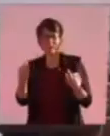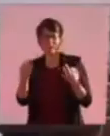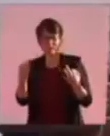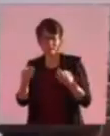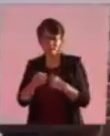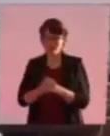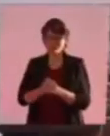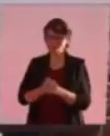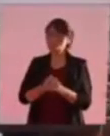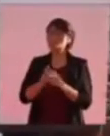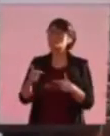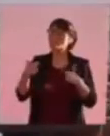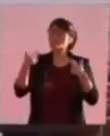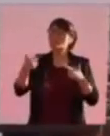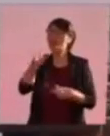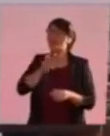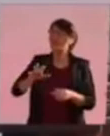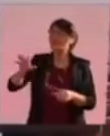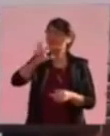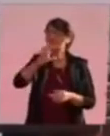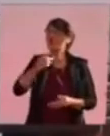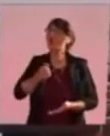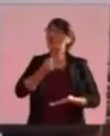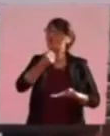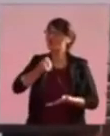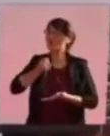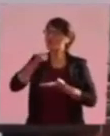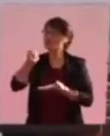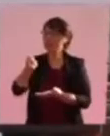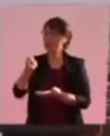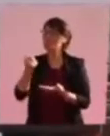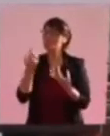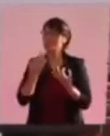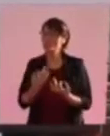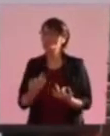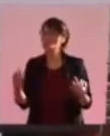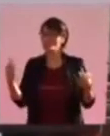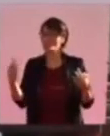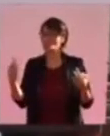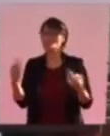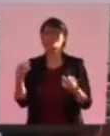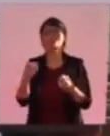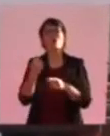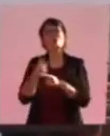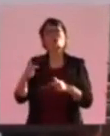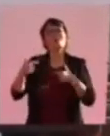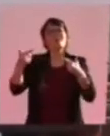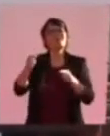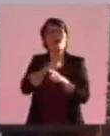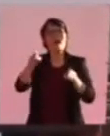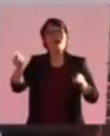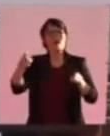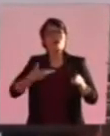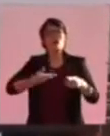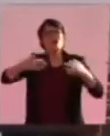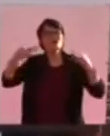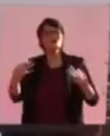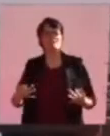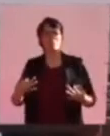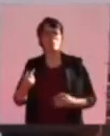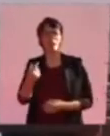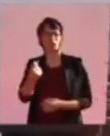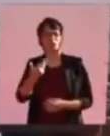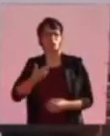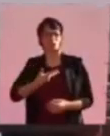comuni alle regioni i finanziamenti dalle loro certezza delle risorse per poter programmare gli interventi e finanziabili